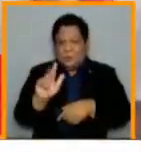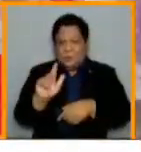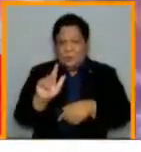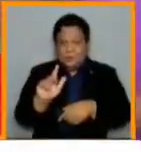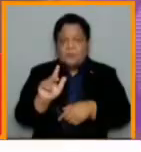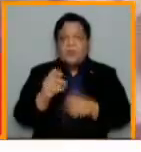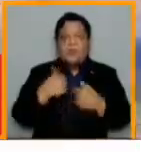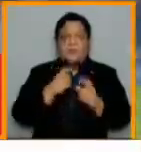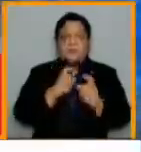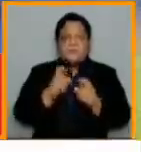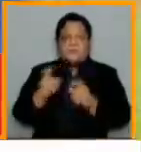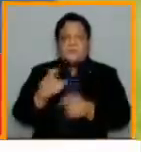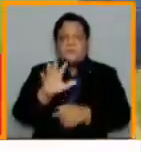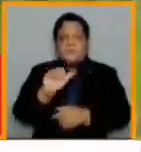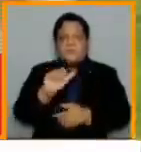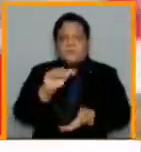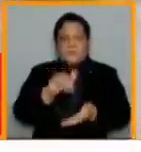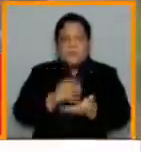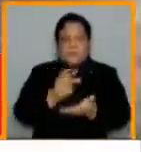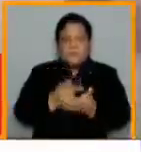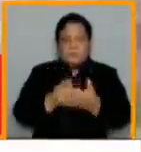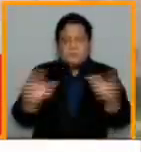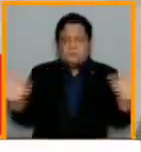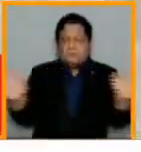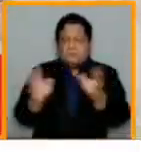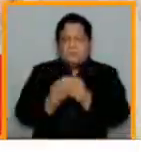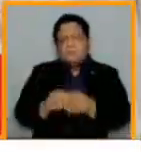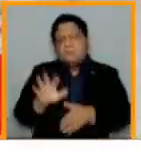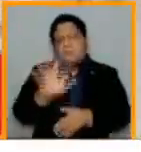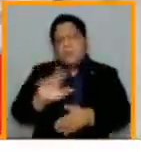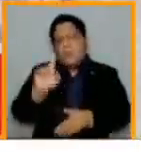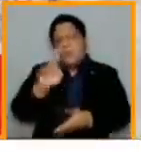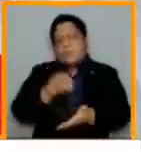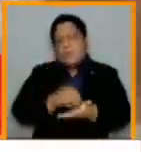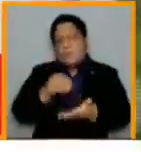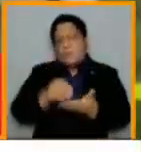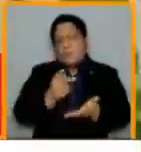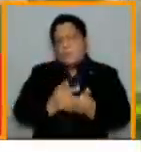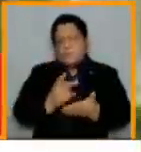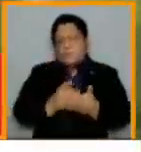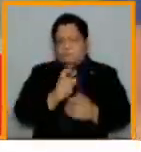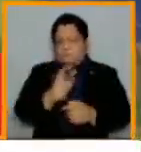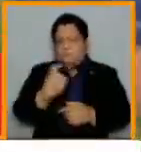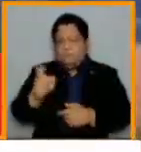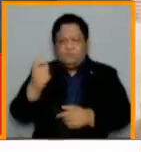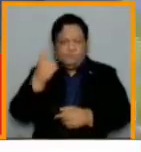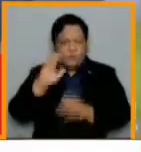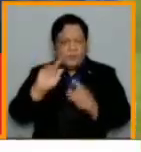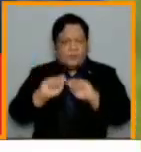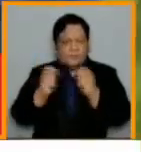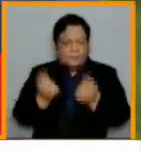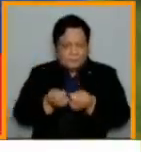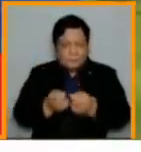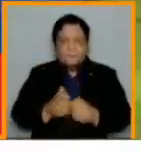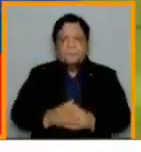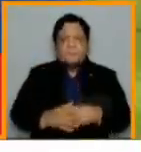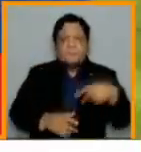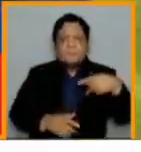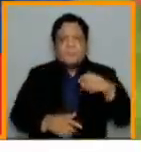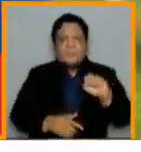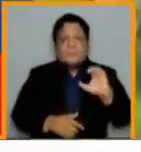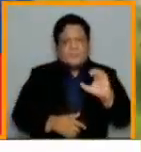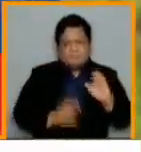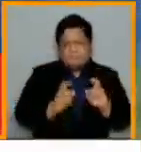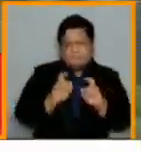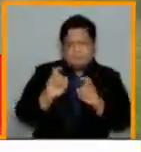kung susumahin ay nasa mahigit 1,000,000 pisong insentibo para sa buong team. Ayon sa PSC, gantimpala rin ito ng